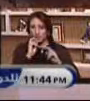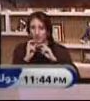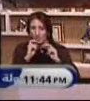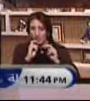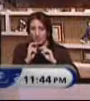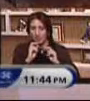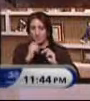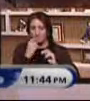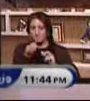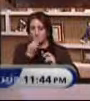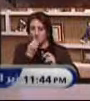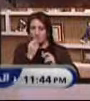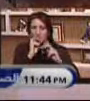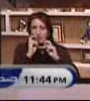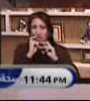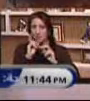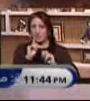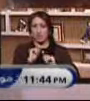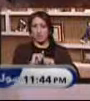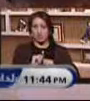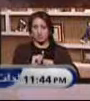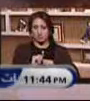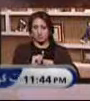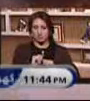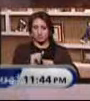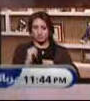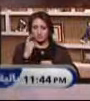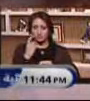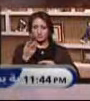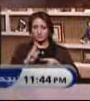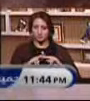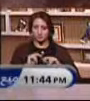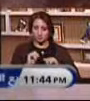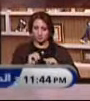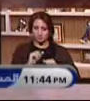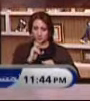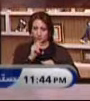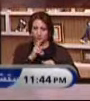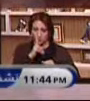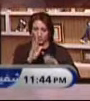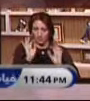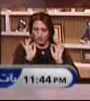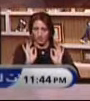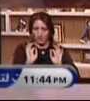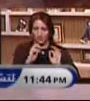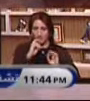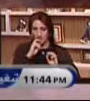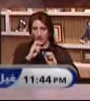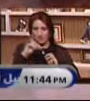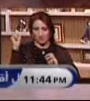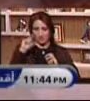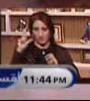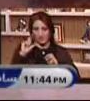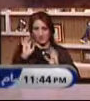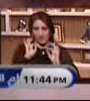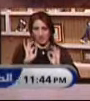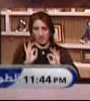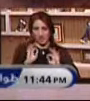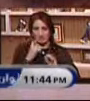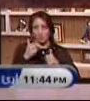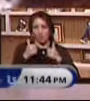للسنه يعني. تكلموا ولو ايه ولو بثمن الطعام. فحكايه اصنع، شوف شوف الكلام في الاسلام، اصنع المعروف في